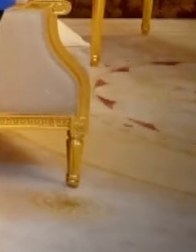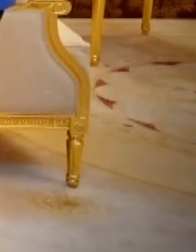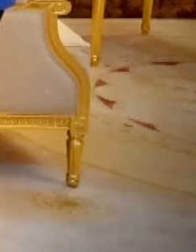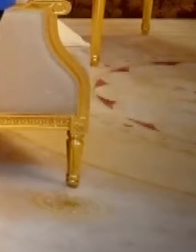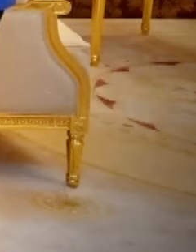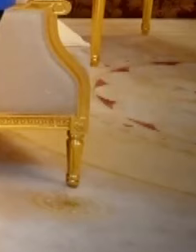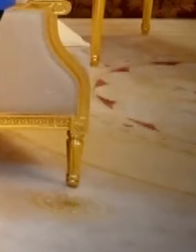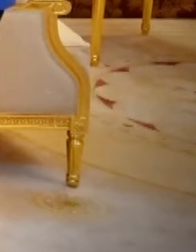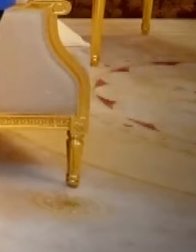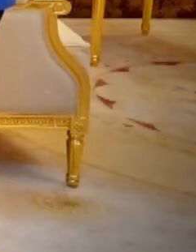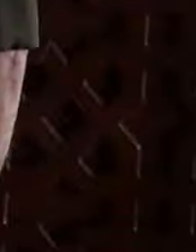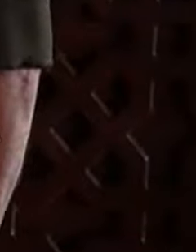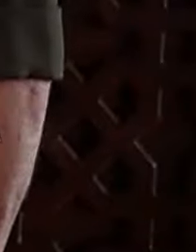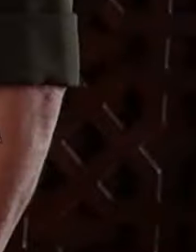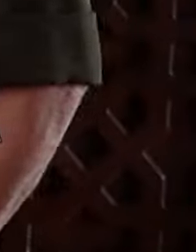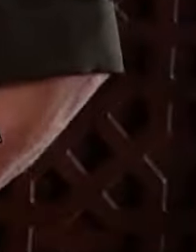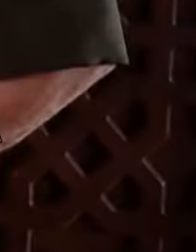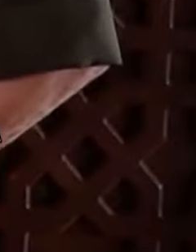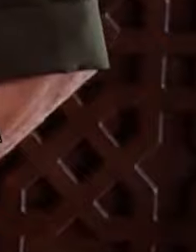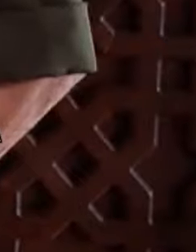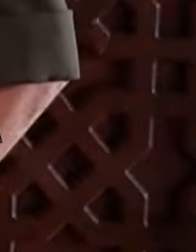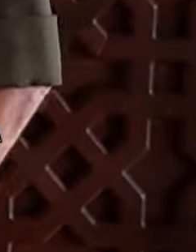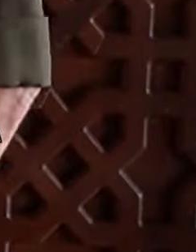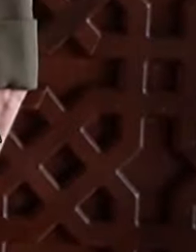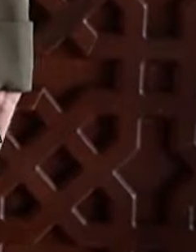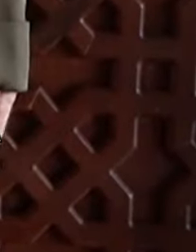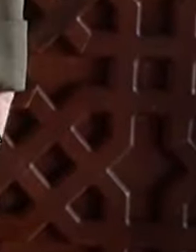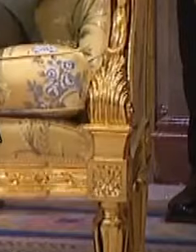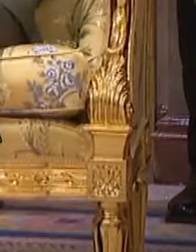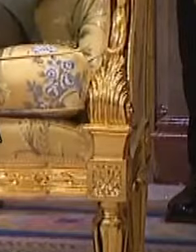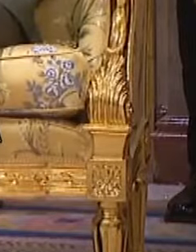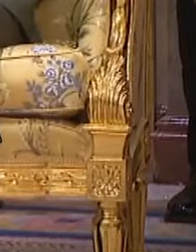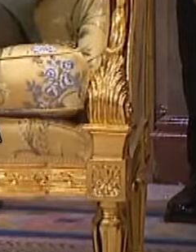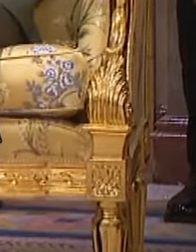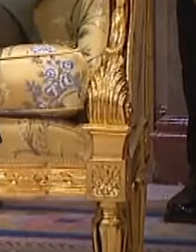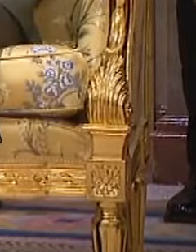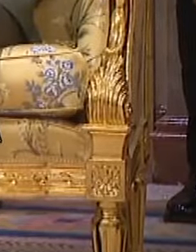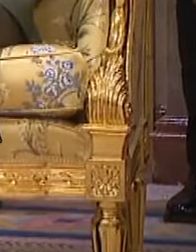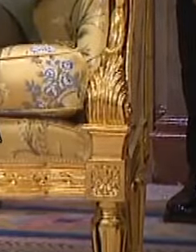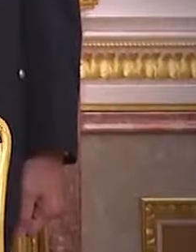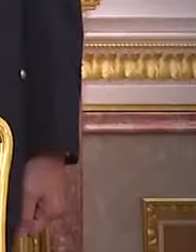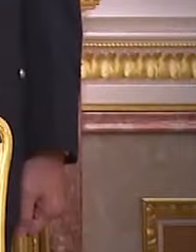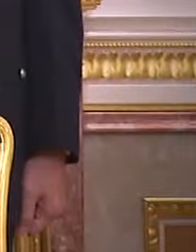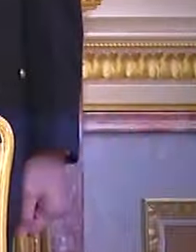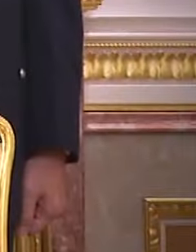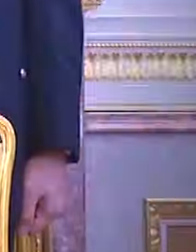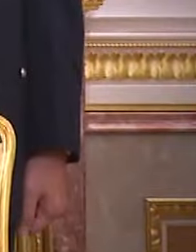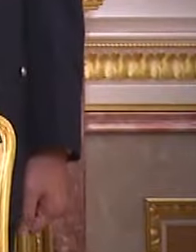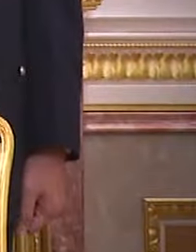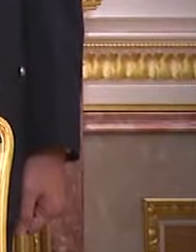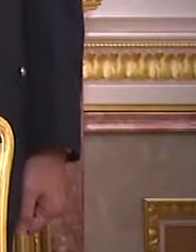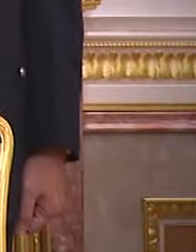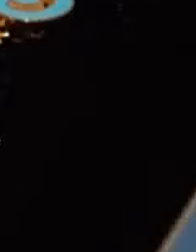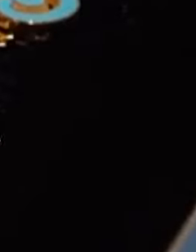Pangeran Indra Setia Diraja Sahibul Karib, Pangeran Anak Haji Idris bin Pangeran Maharaja Lela Pangeran Muda Abdul Kahar